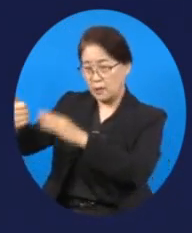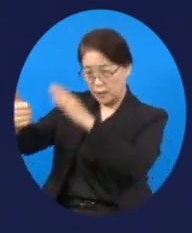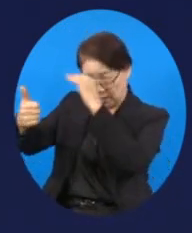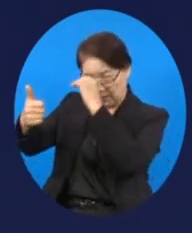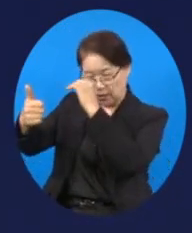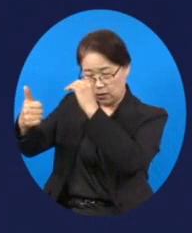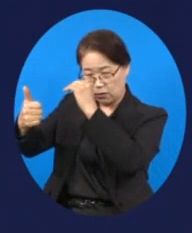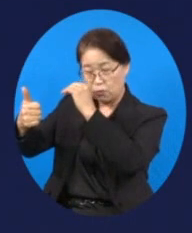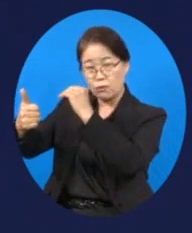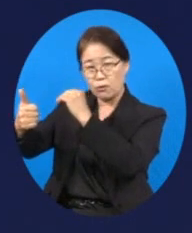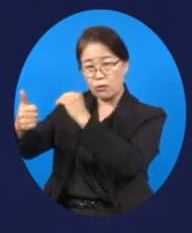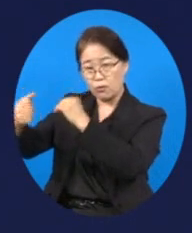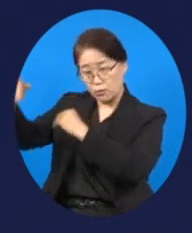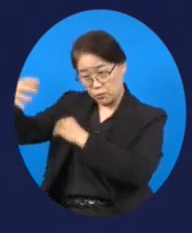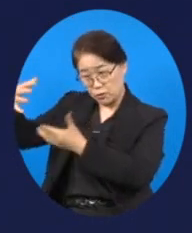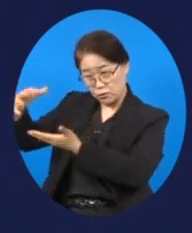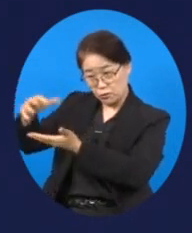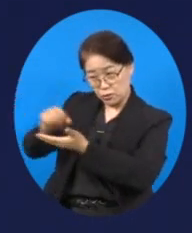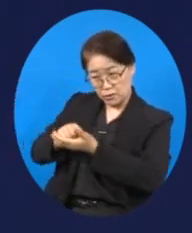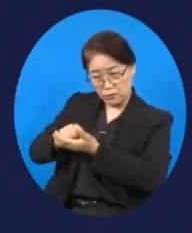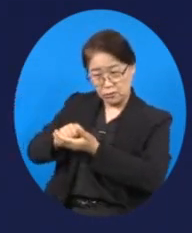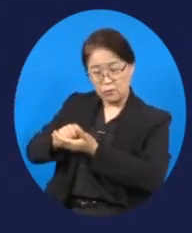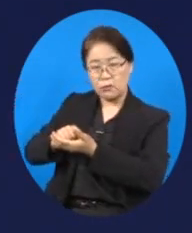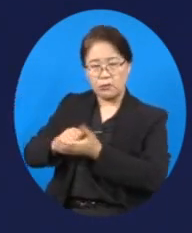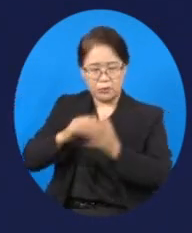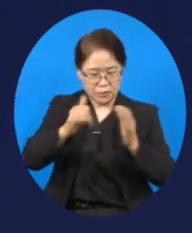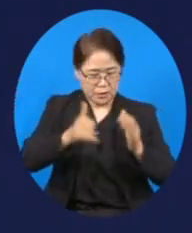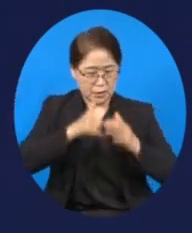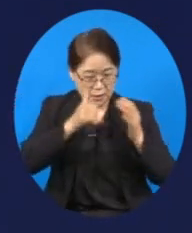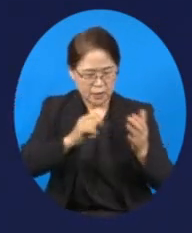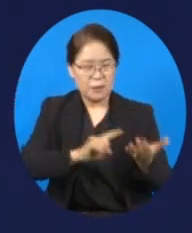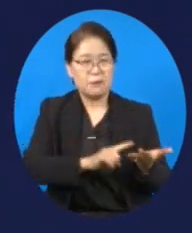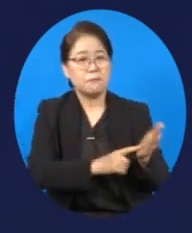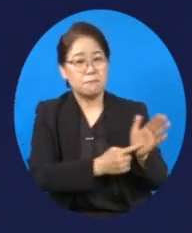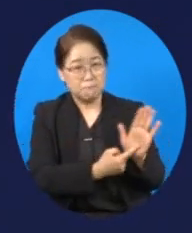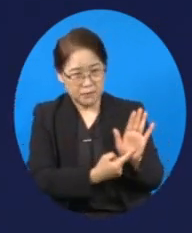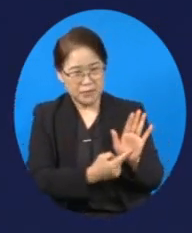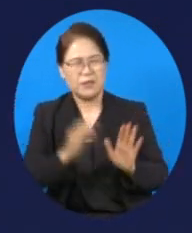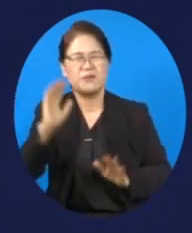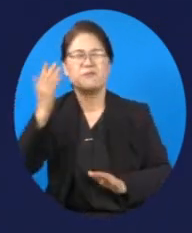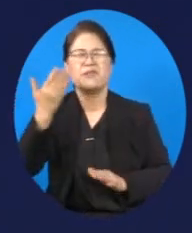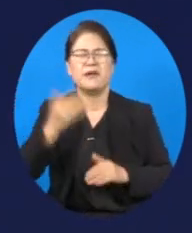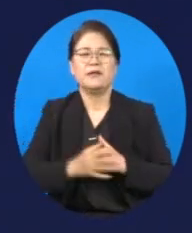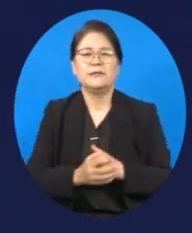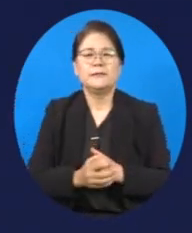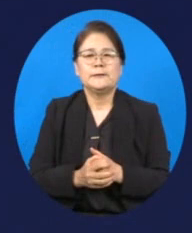주님의 빛이 나를 통해서이 세상 가운데 드러나게 되어 있습니다